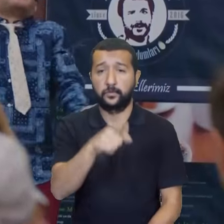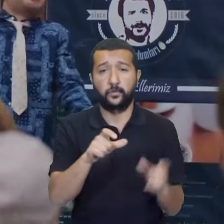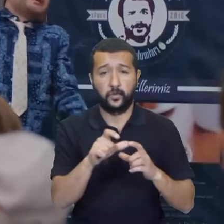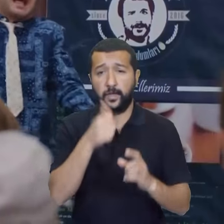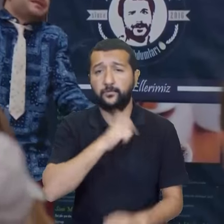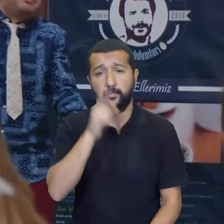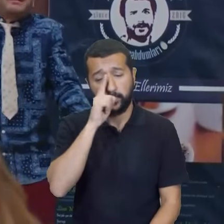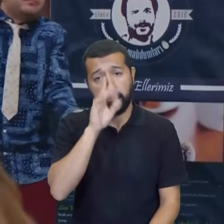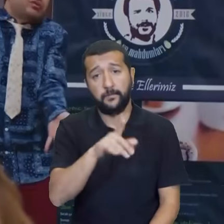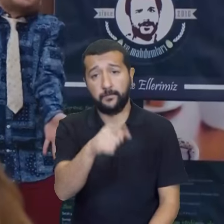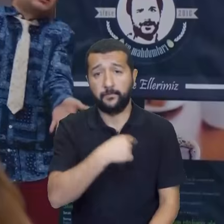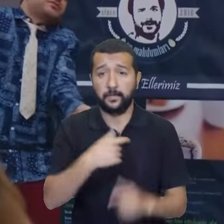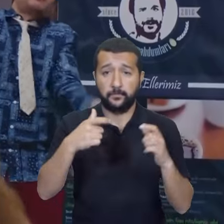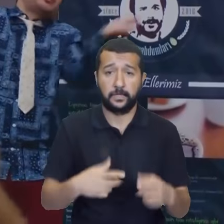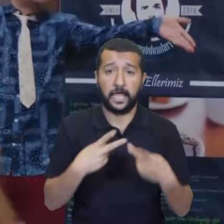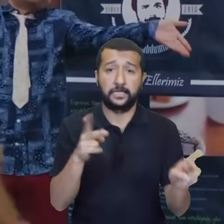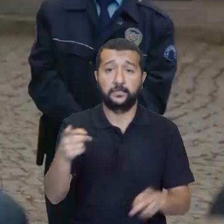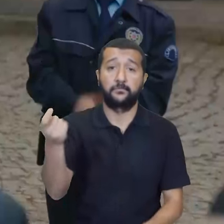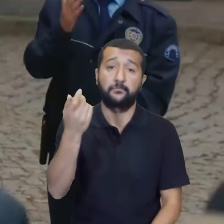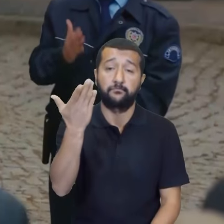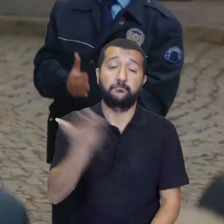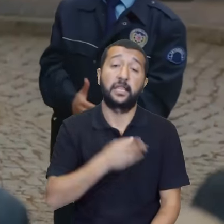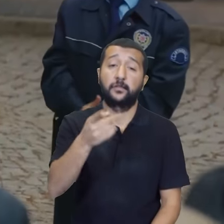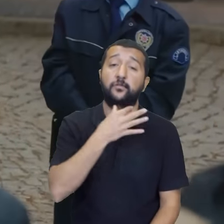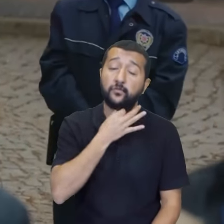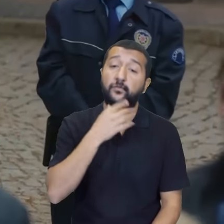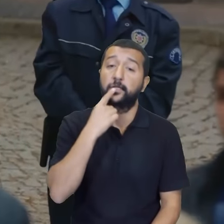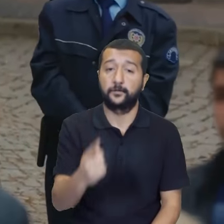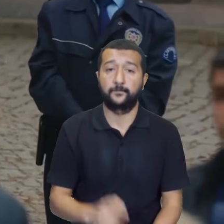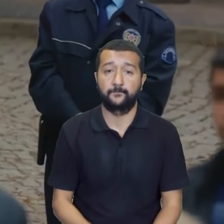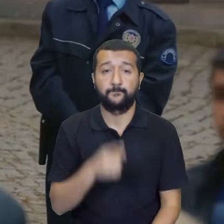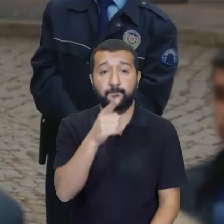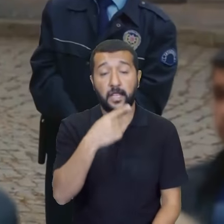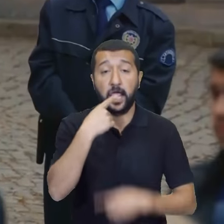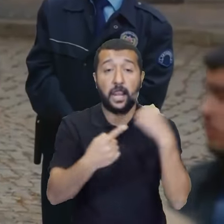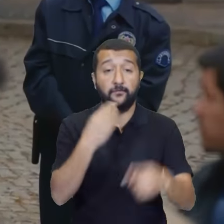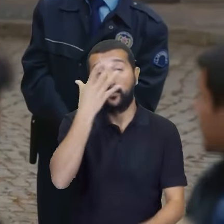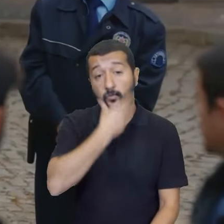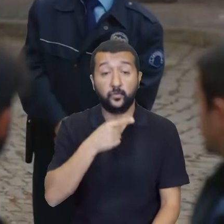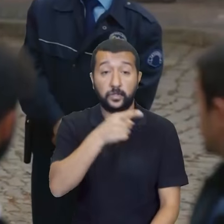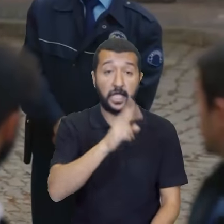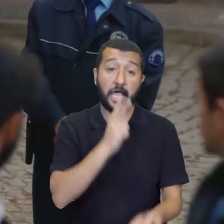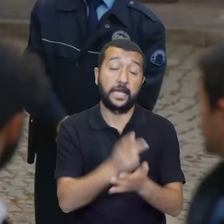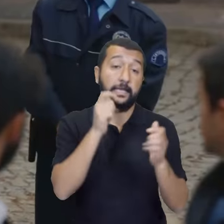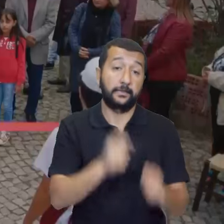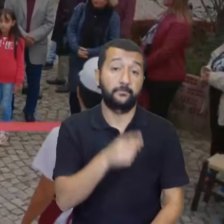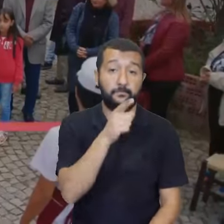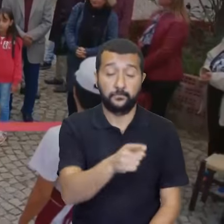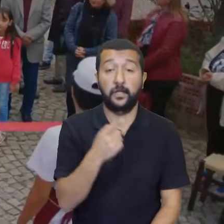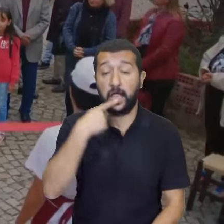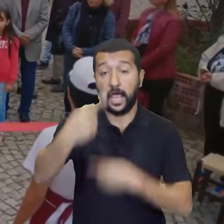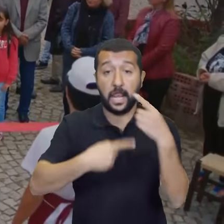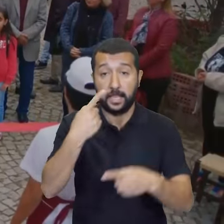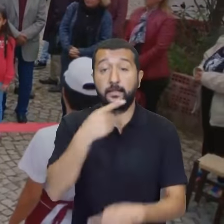Süleyman amirim ama yani benim burada açılışım sabote ediliyor. Allah aşkına lütfen yani. Sen de lafın güzergahını belirle artık yadigar.